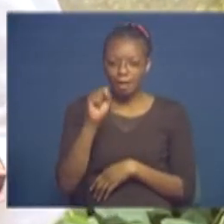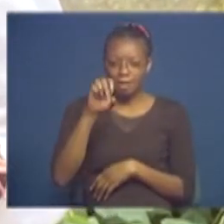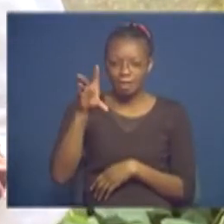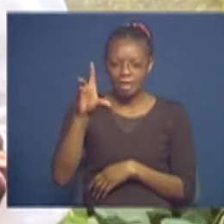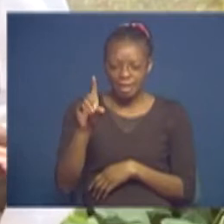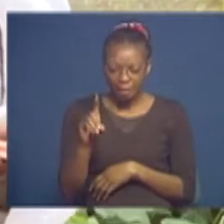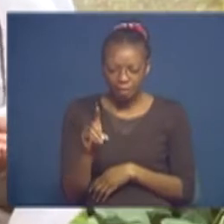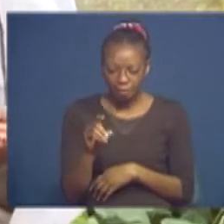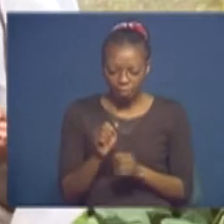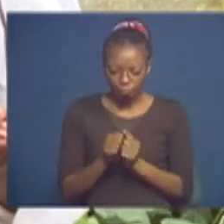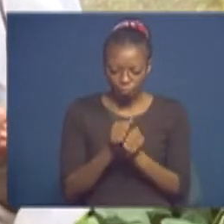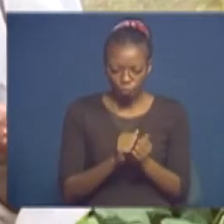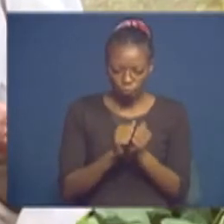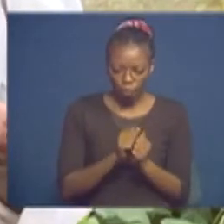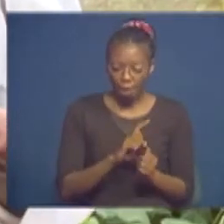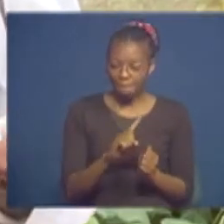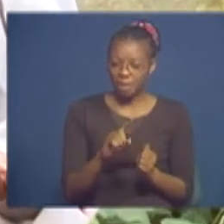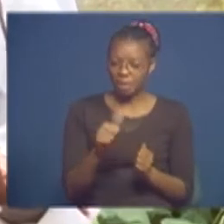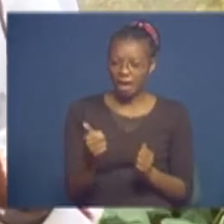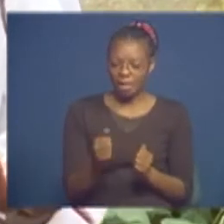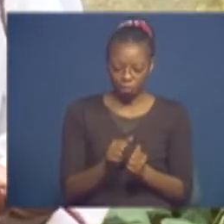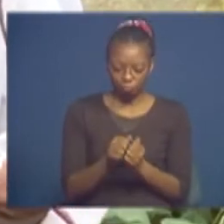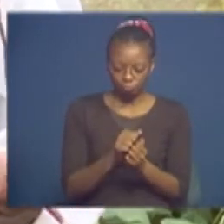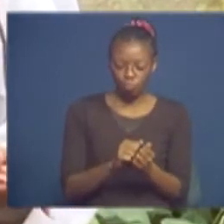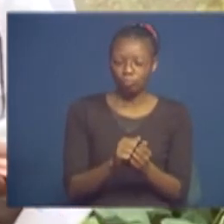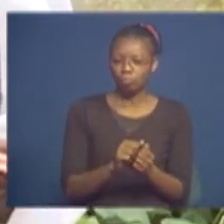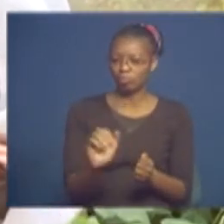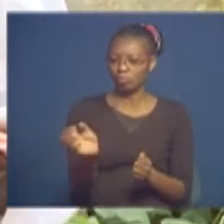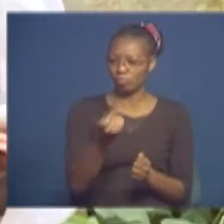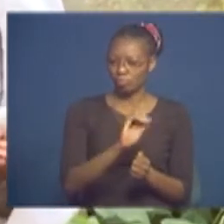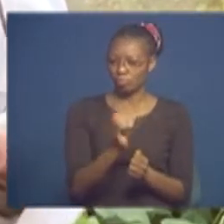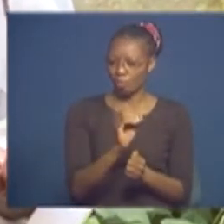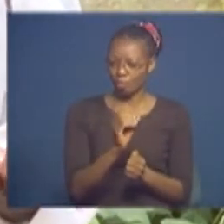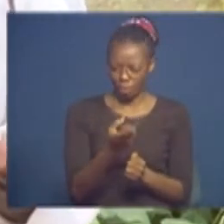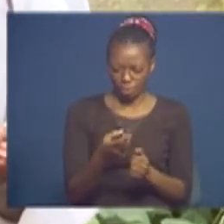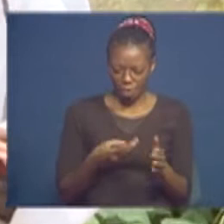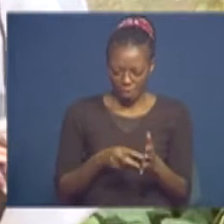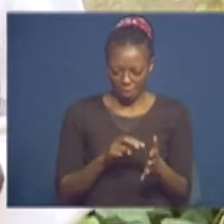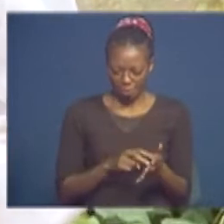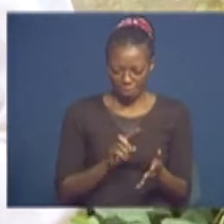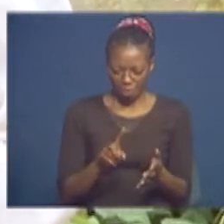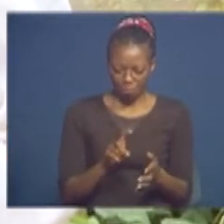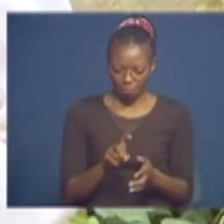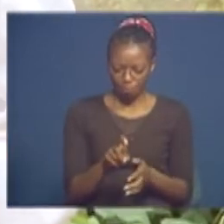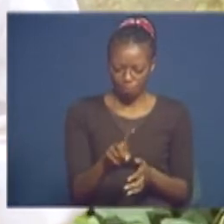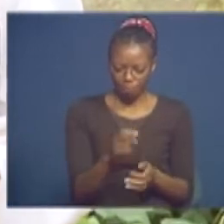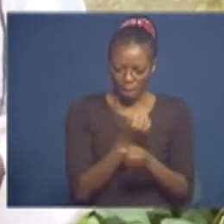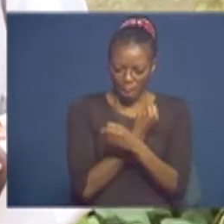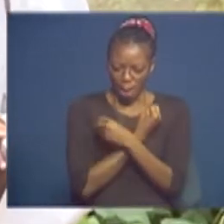bado hazijaliwa. So kitu ambacho nataka kujua ni hizi mbegu ambazo zinaliwa na huyu